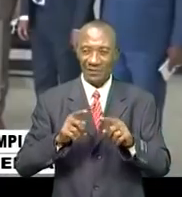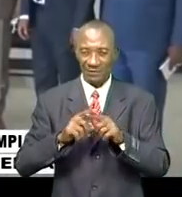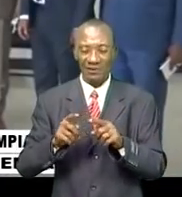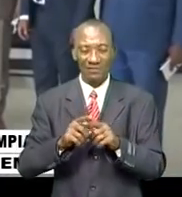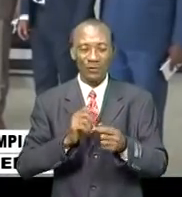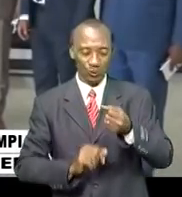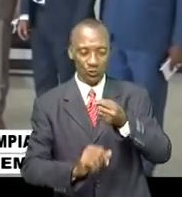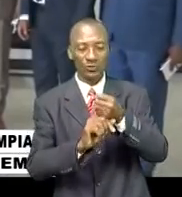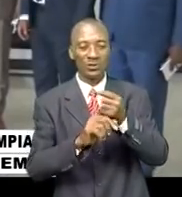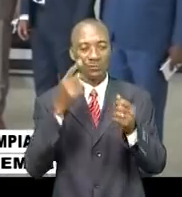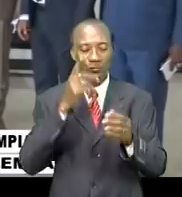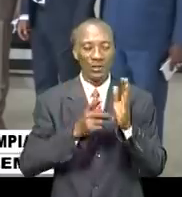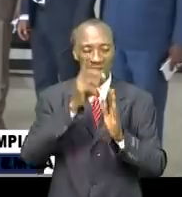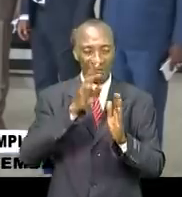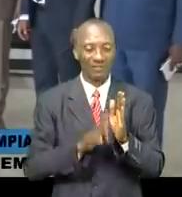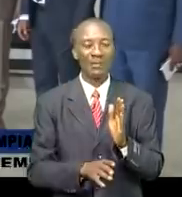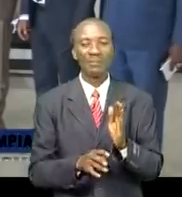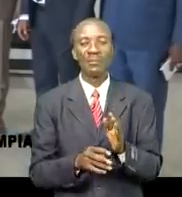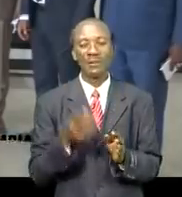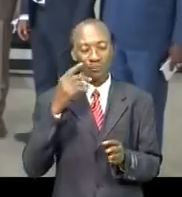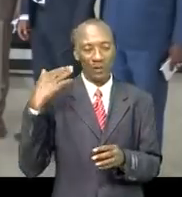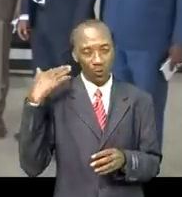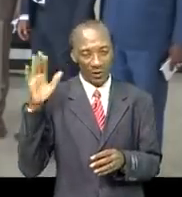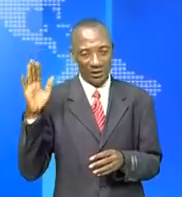le développement dans la concorde du Grand Équateur.